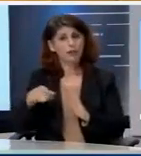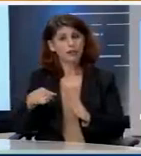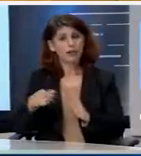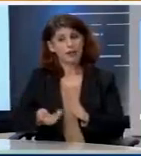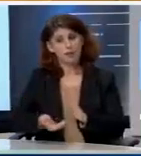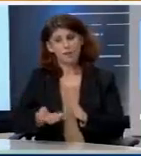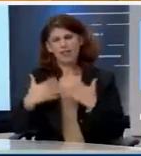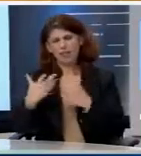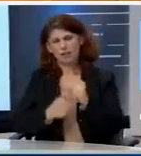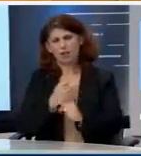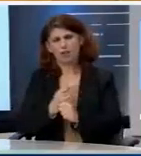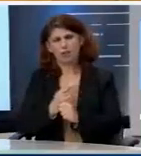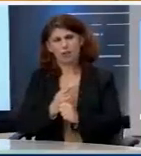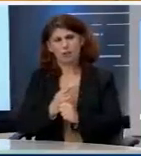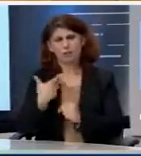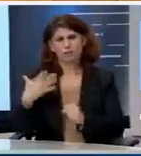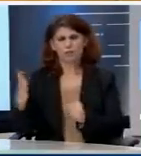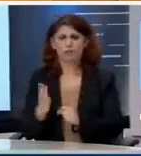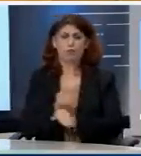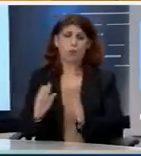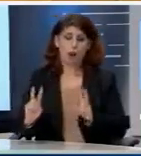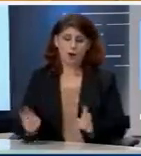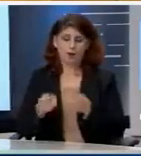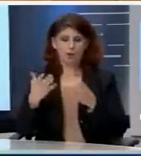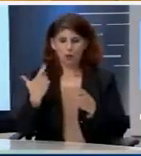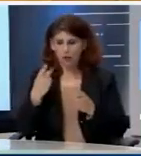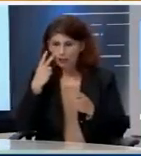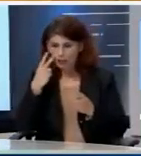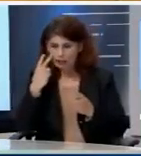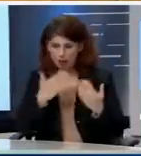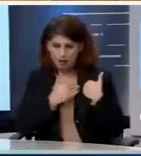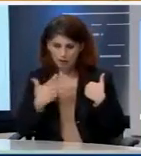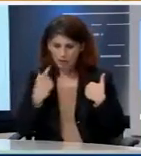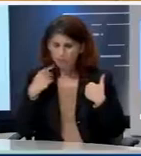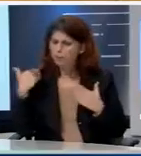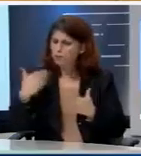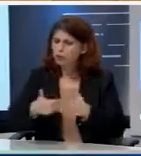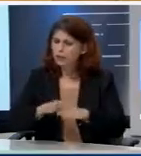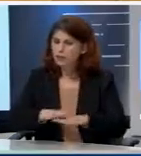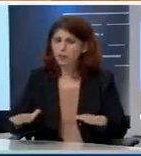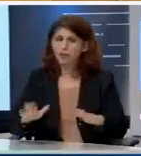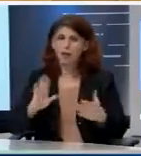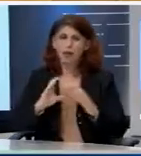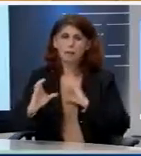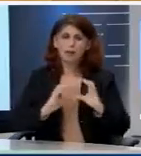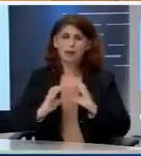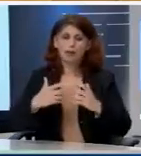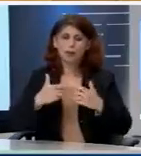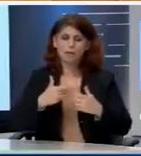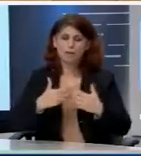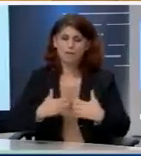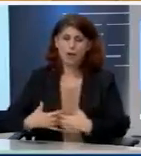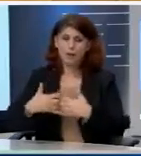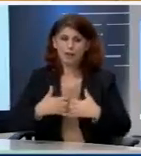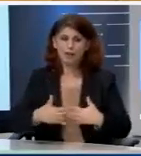πατέντα. Όταν ανέλαβα, έψαξα να βρω πότε λήγουν οι πατέντες. Επικοινώνησα με τον Οργανισμό Βιομηχανικής